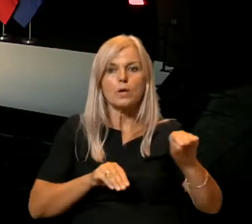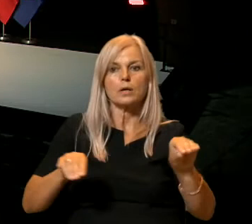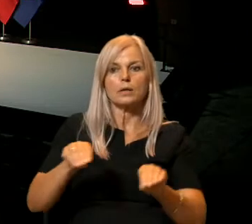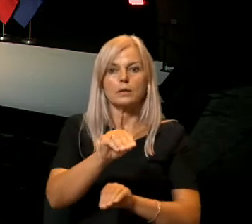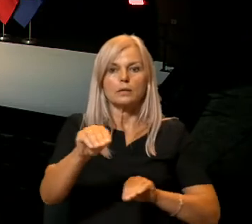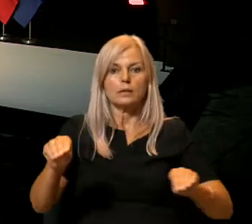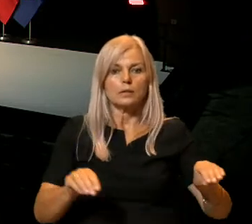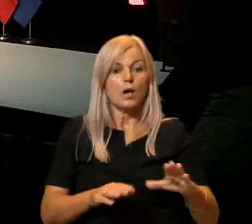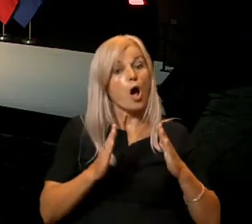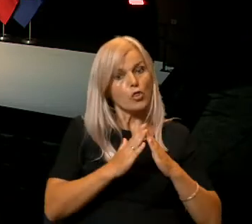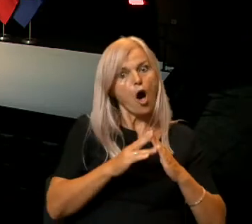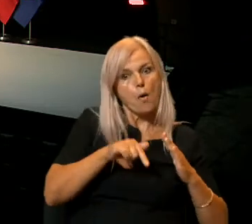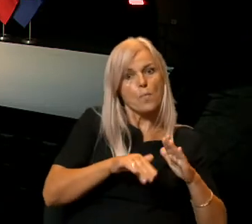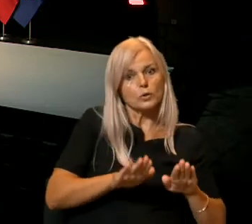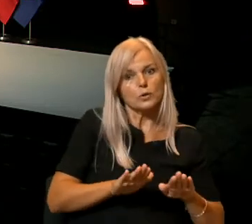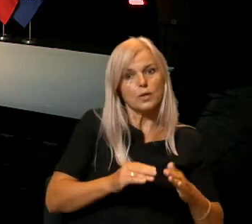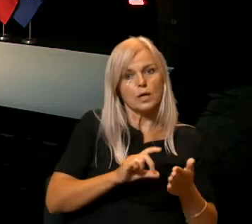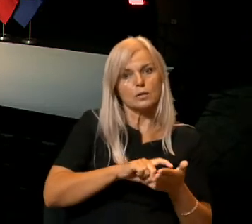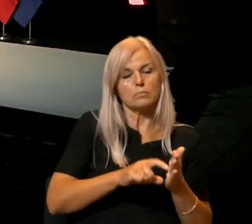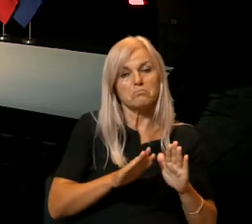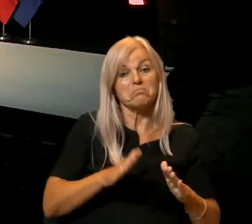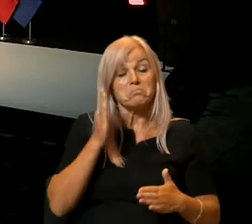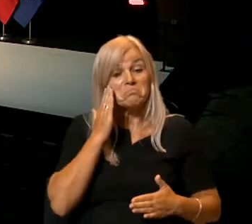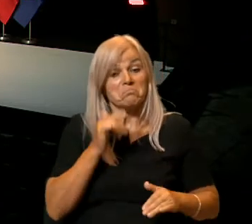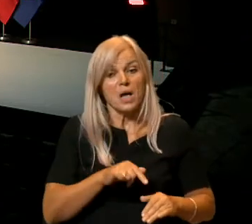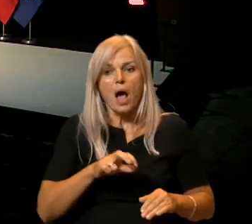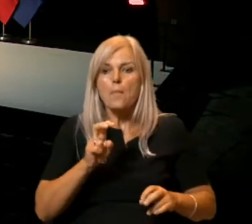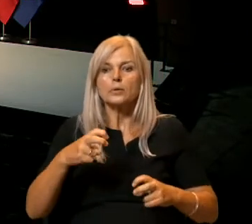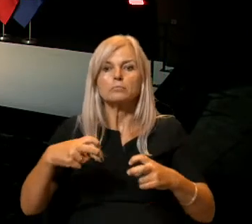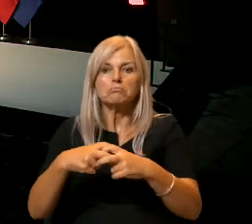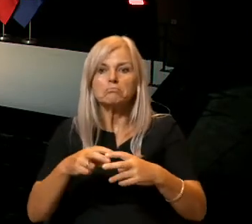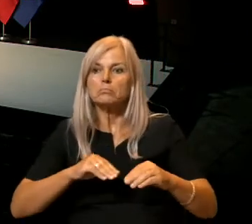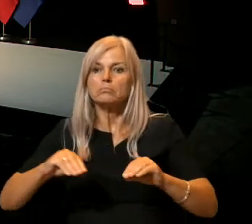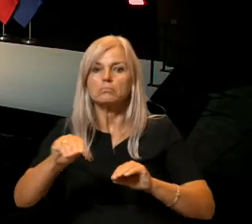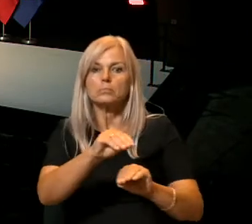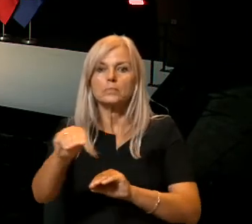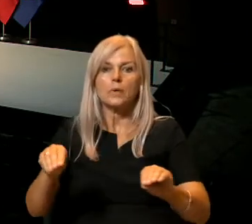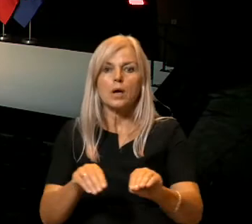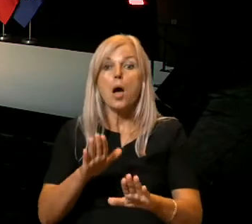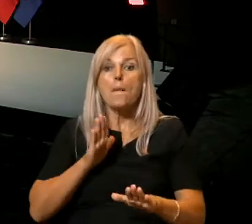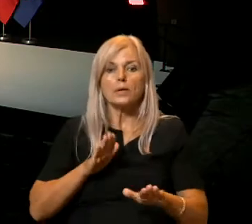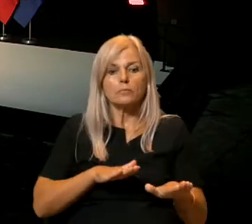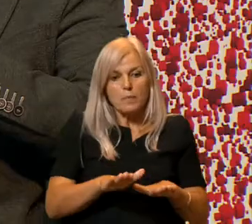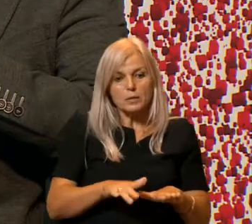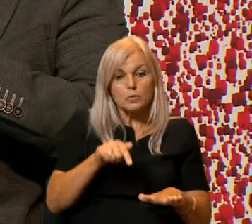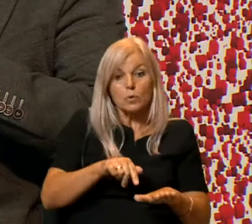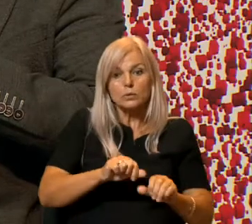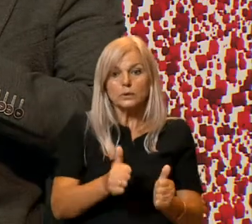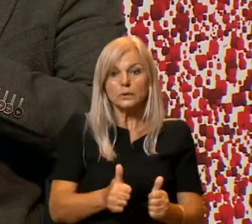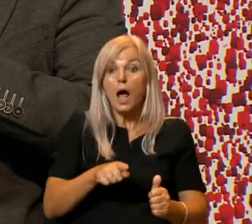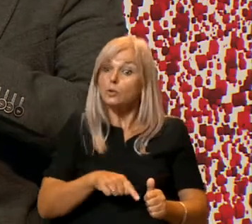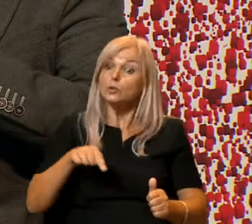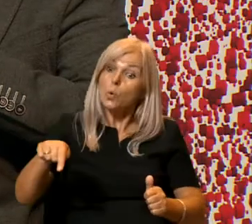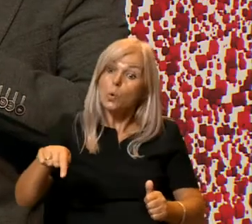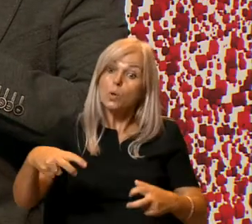do działania. A więc z jednej strony, tak jak ten myśliciel to opisał, tkwiliśmy w miejscu, w drugim